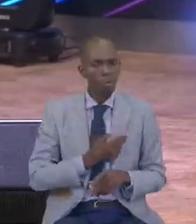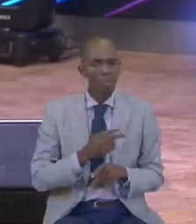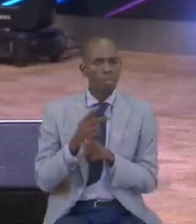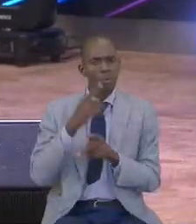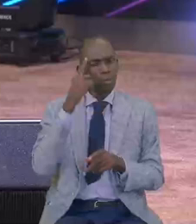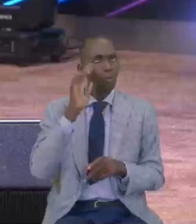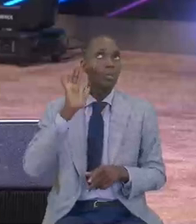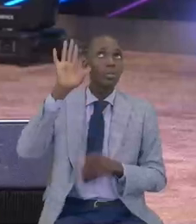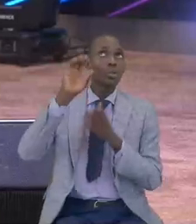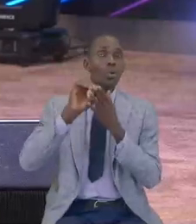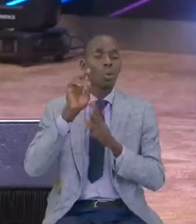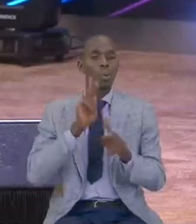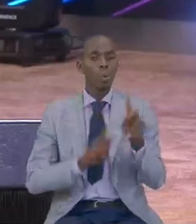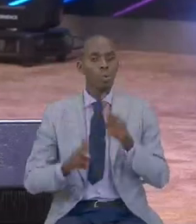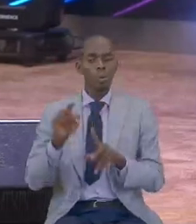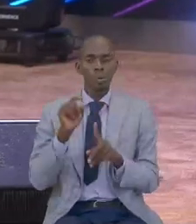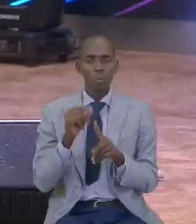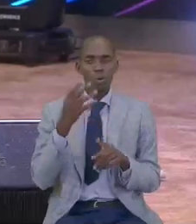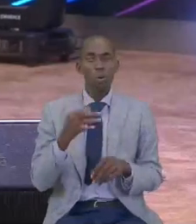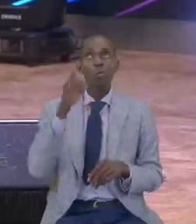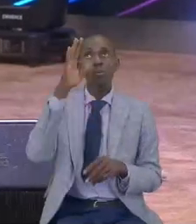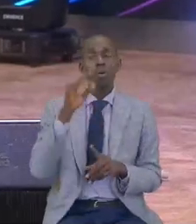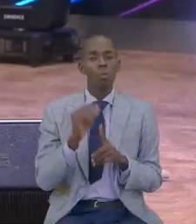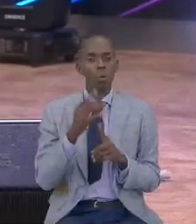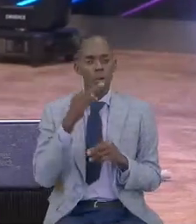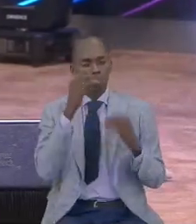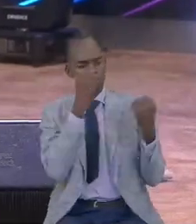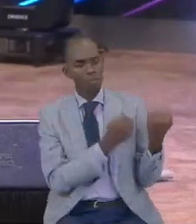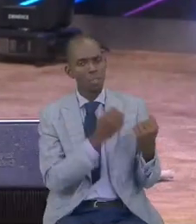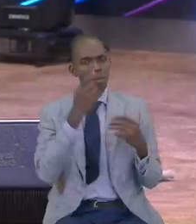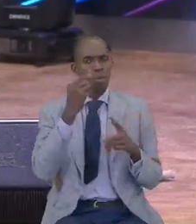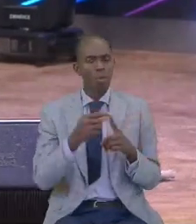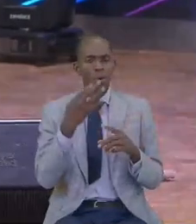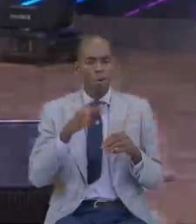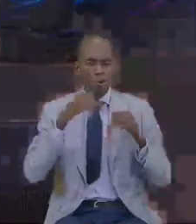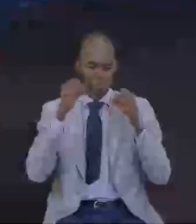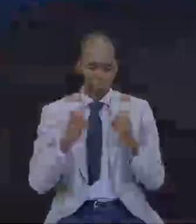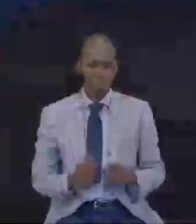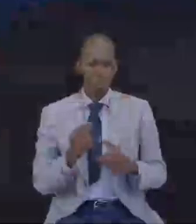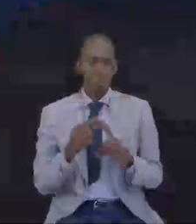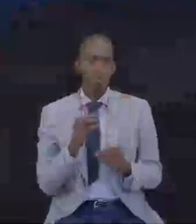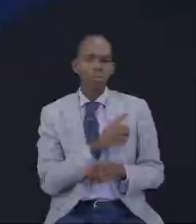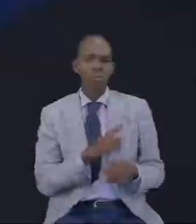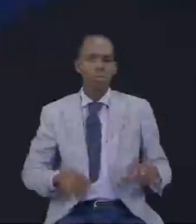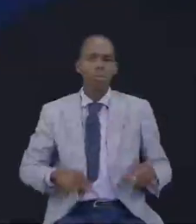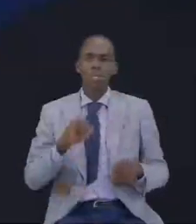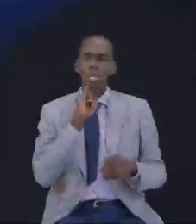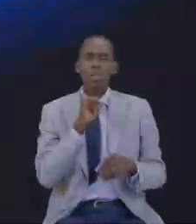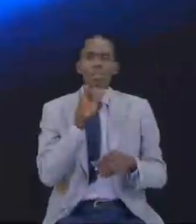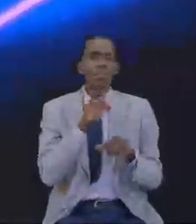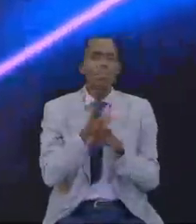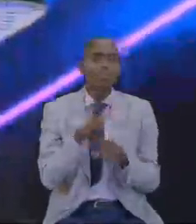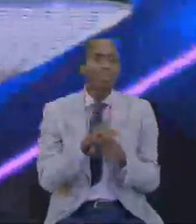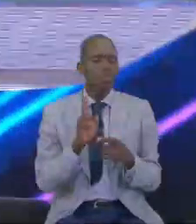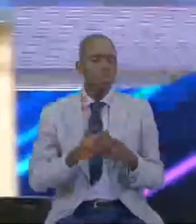la parole de Dieu, la parole de foi, la parole de puissance et la parole du Seigneur n'est pas suffisante pour nous garder